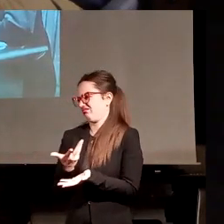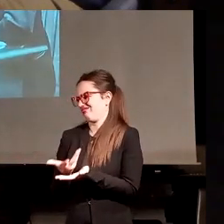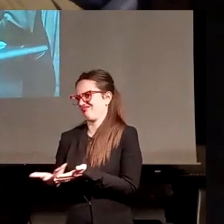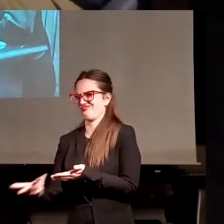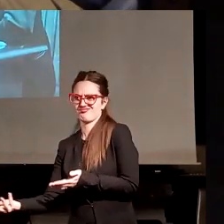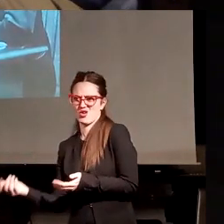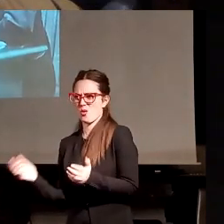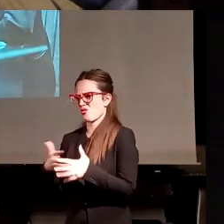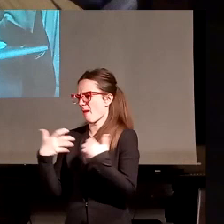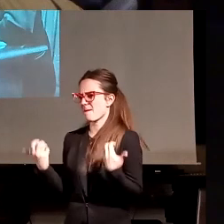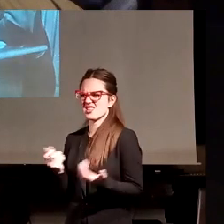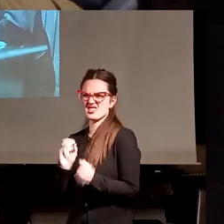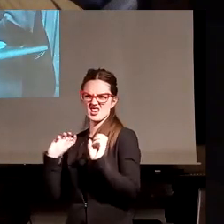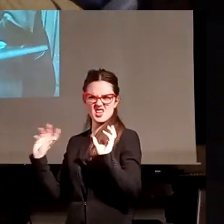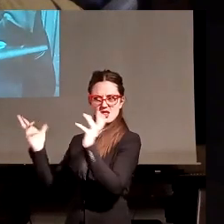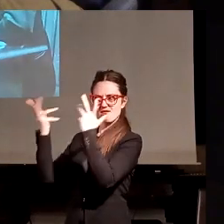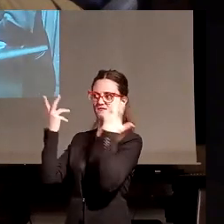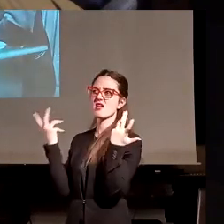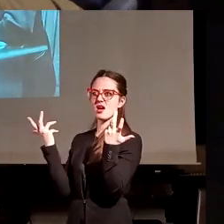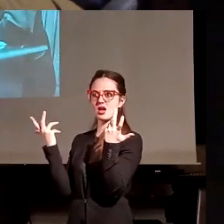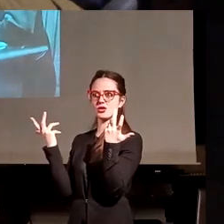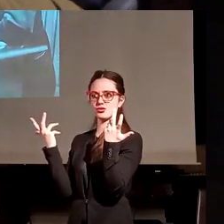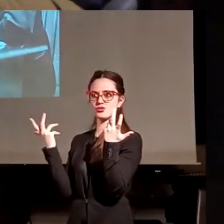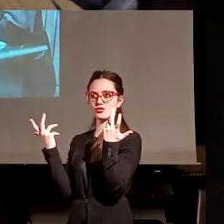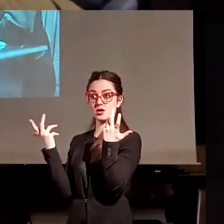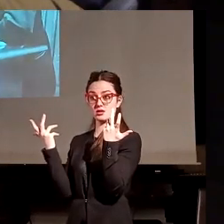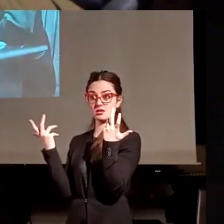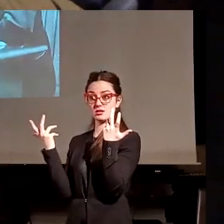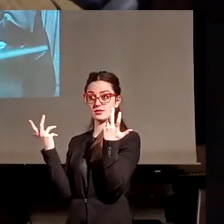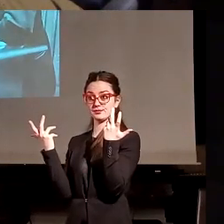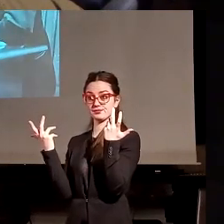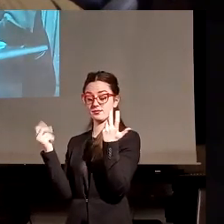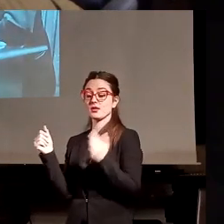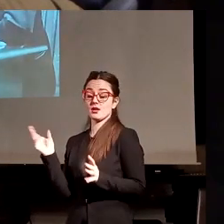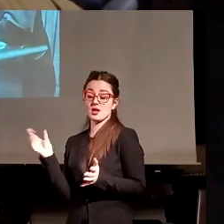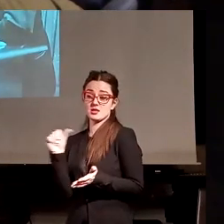di bestia selvaggia perché poi anche questo stevenson diciamo